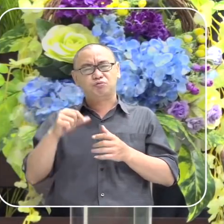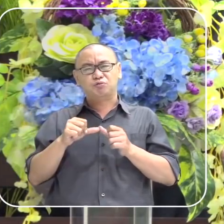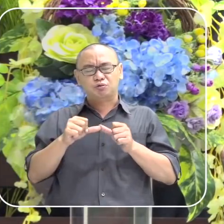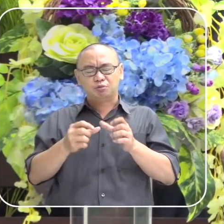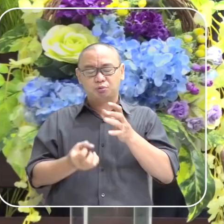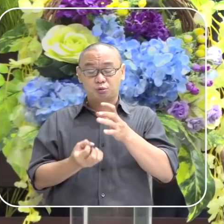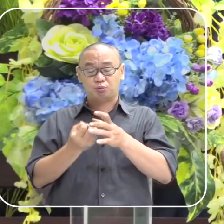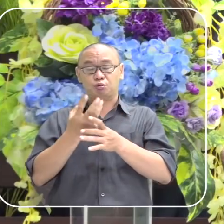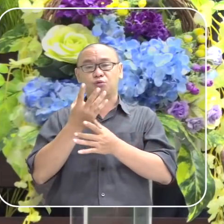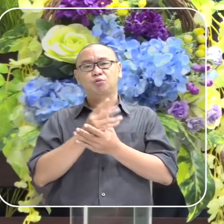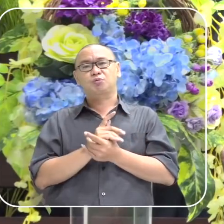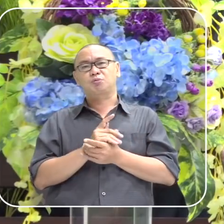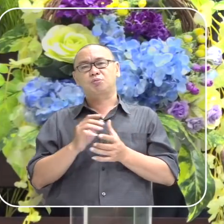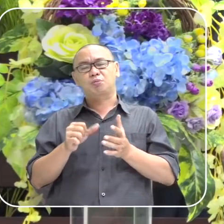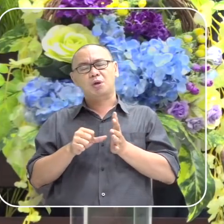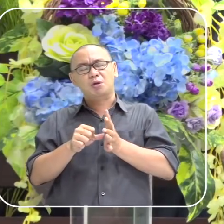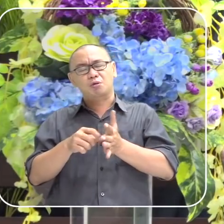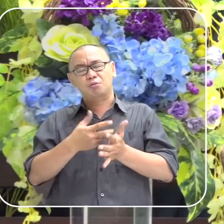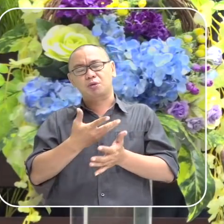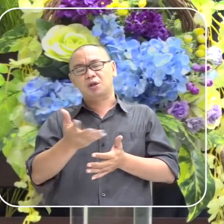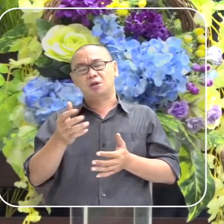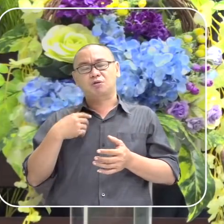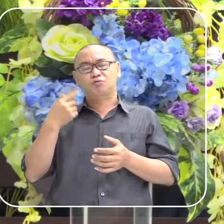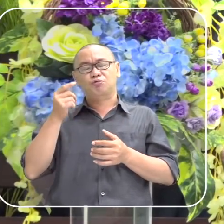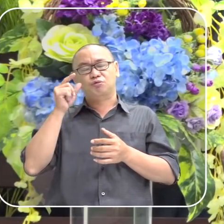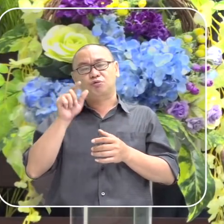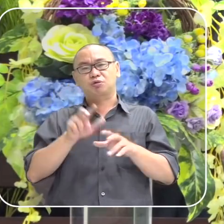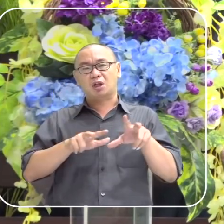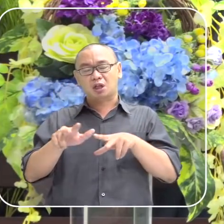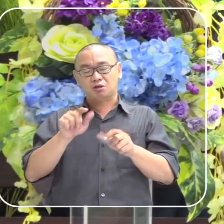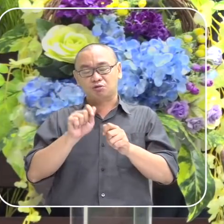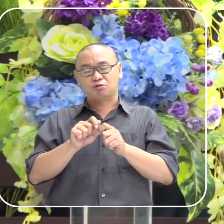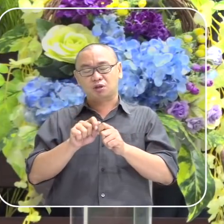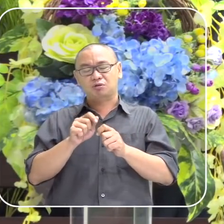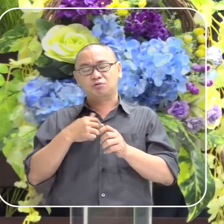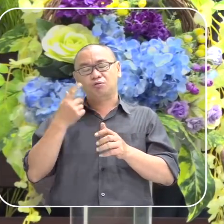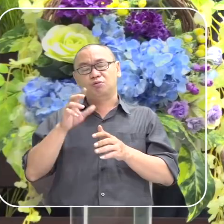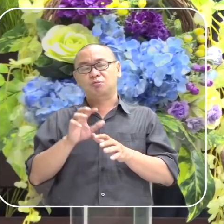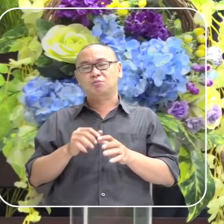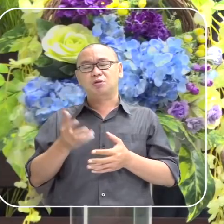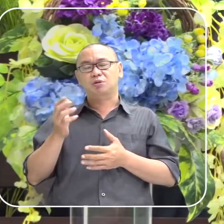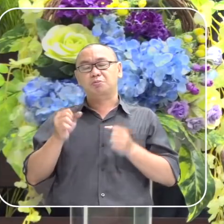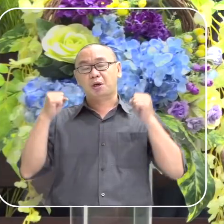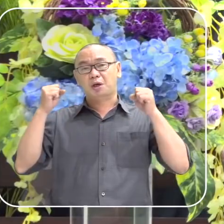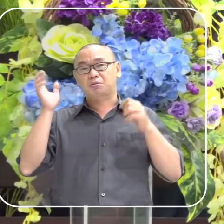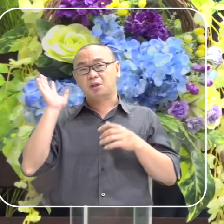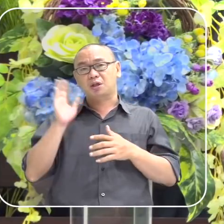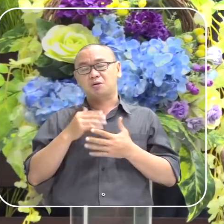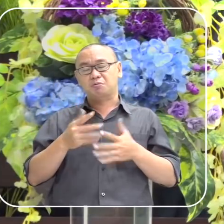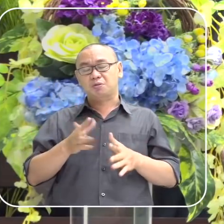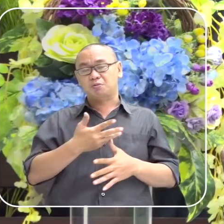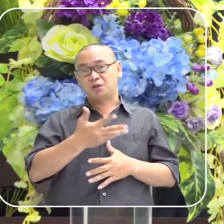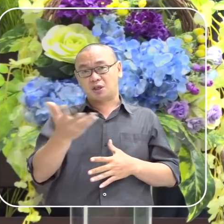bertumbuh. Bantulah mereka menjalani tugasnya dengan penuh semangat untuk melayani.